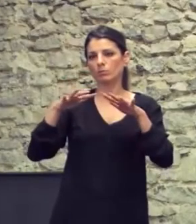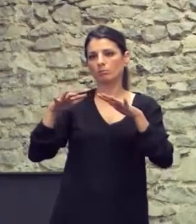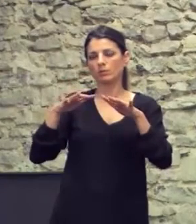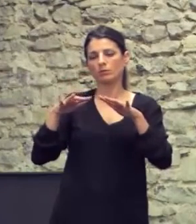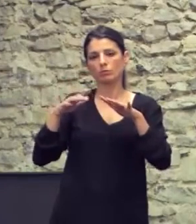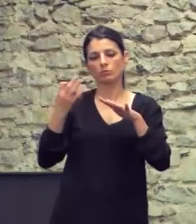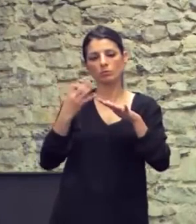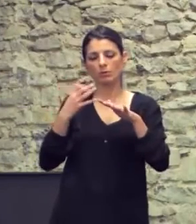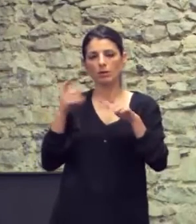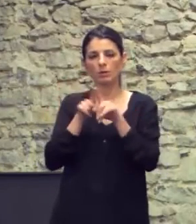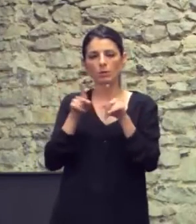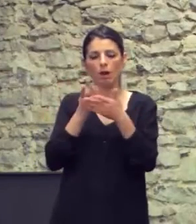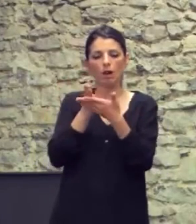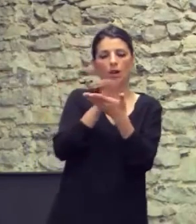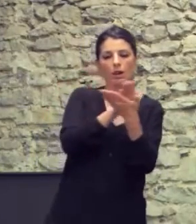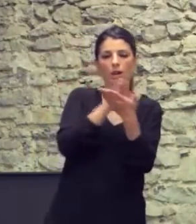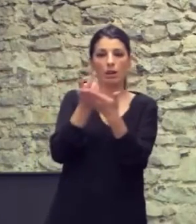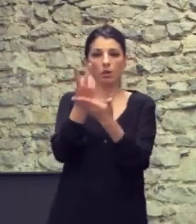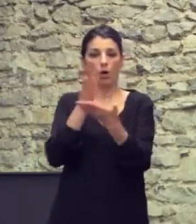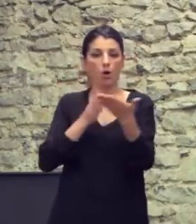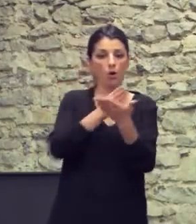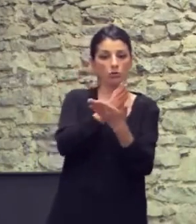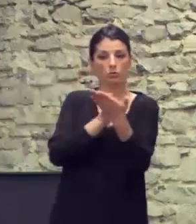apurtzeko dikotomia hori